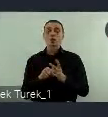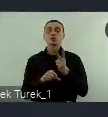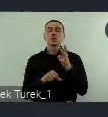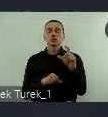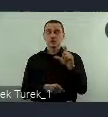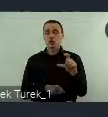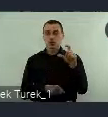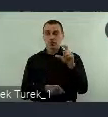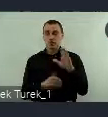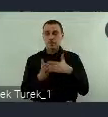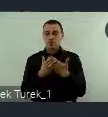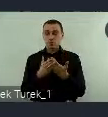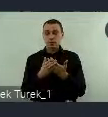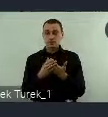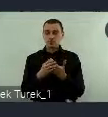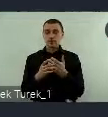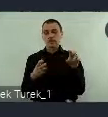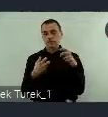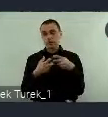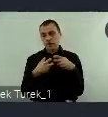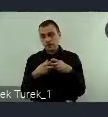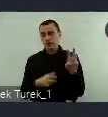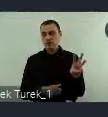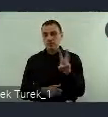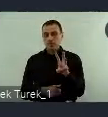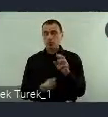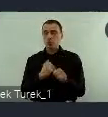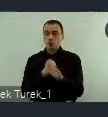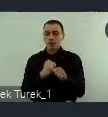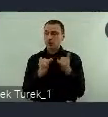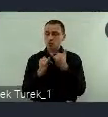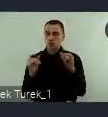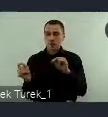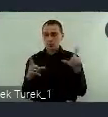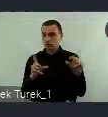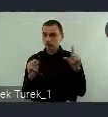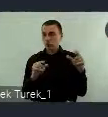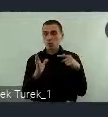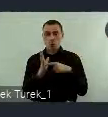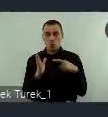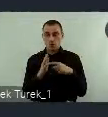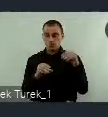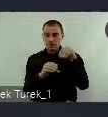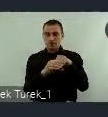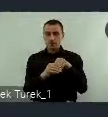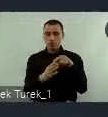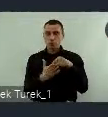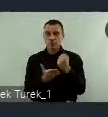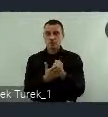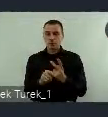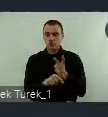pojawia się kwestia Komunikacji strony internetowe dokumenty elektroniczne multimedia a to wszystko podlega wymogom dostępności